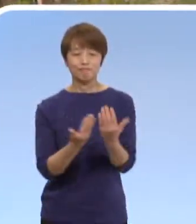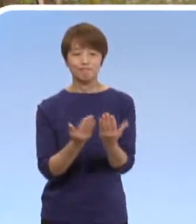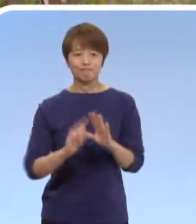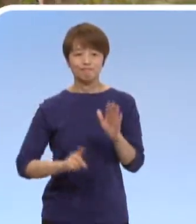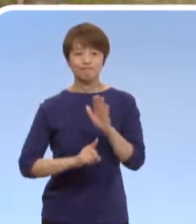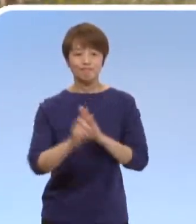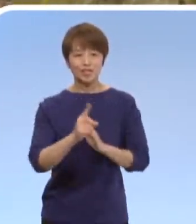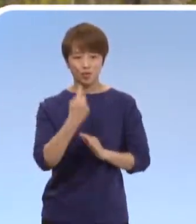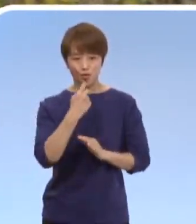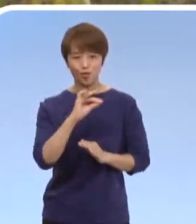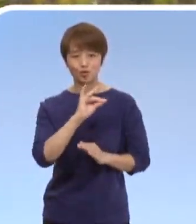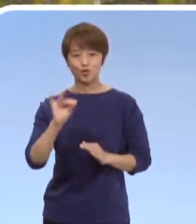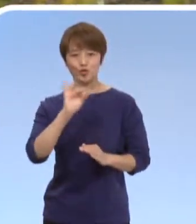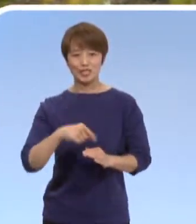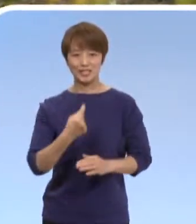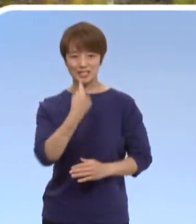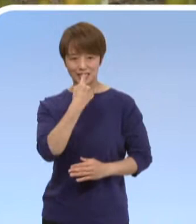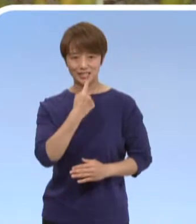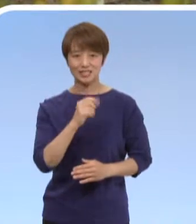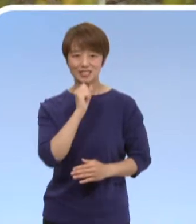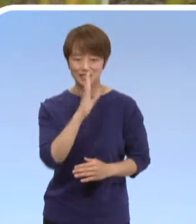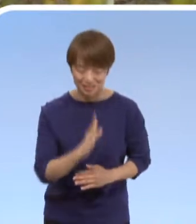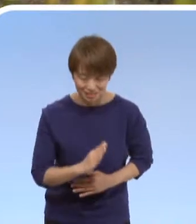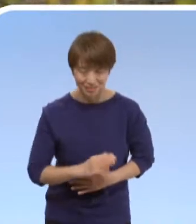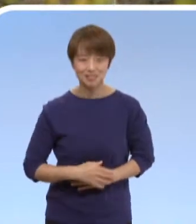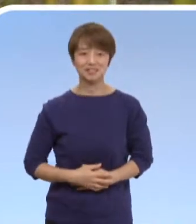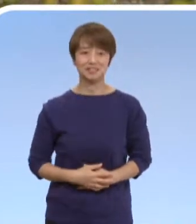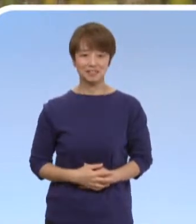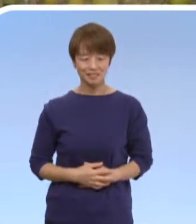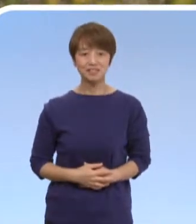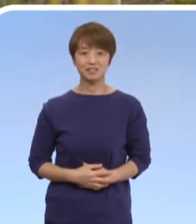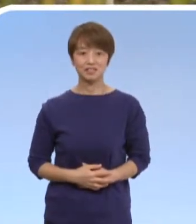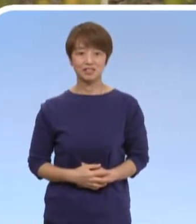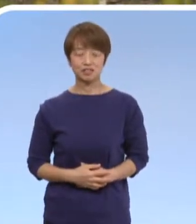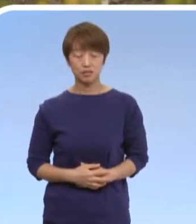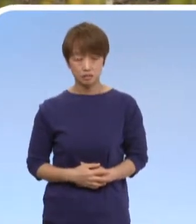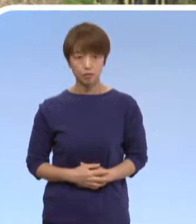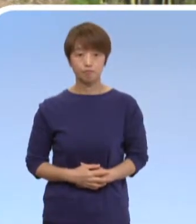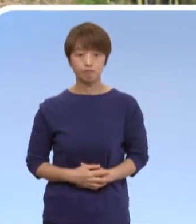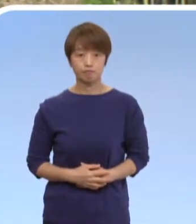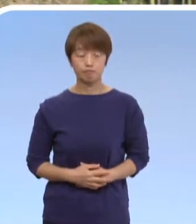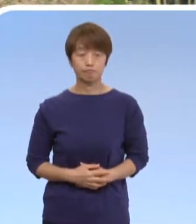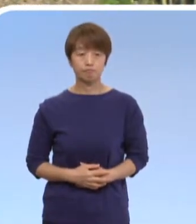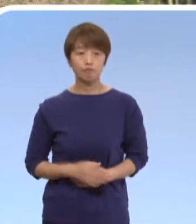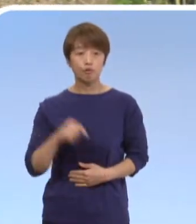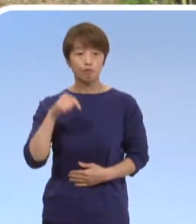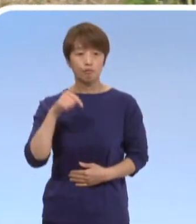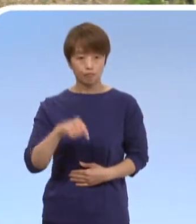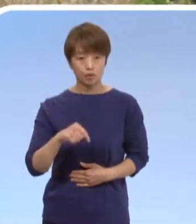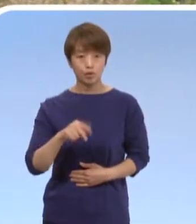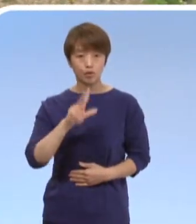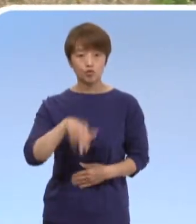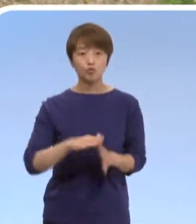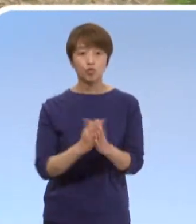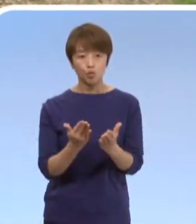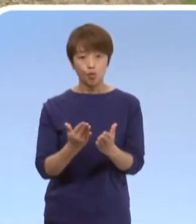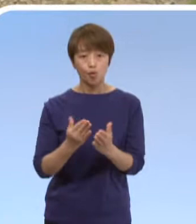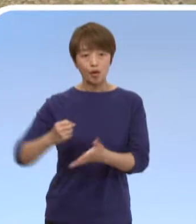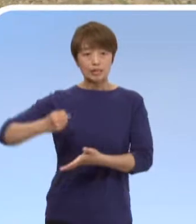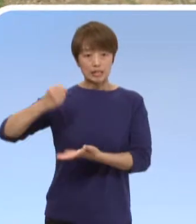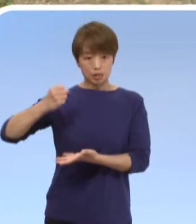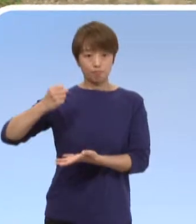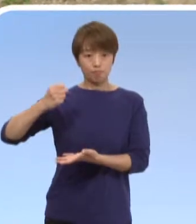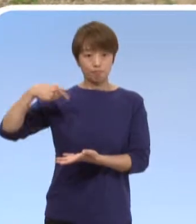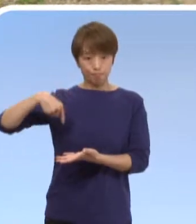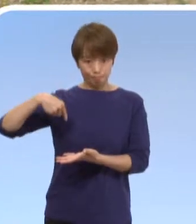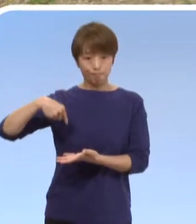路里山プロジェクト代表の辻と申します。 よろしくお願いします。 よろしくお願いします。 こちらでも、はい、洲本未来づくり